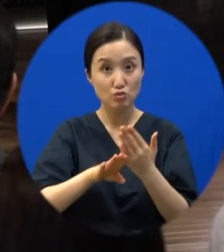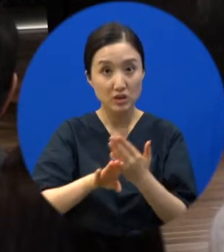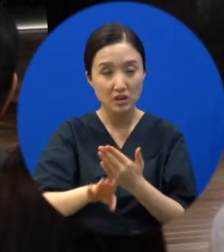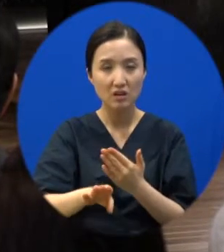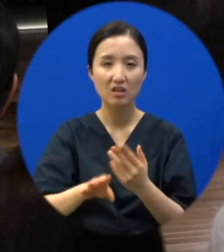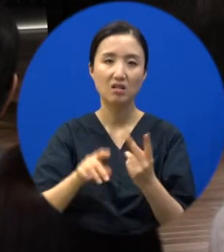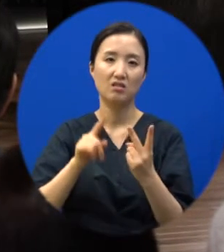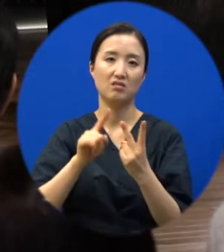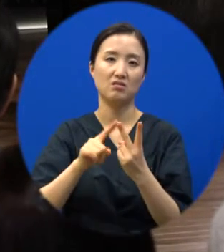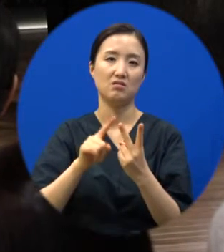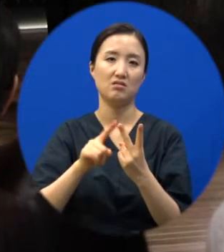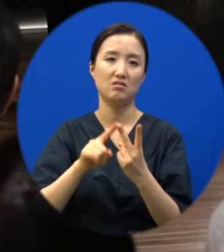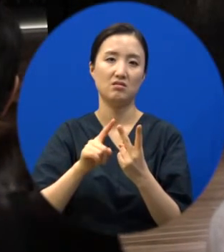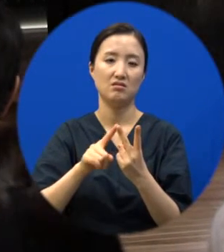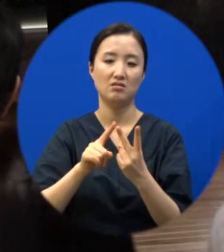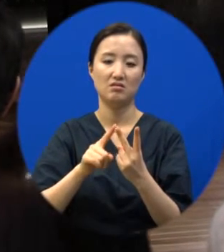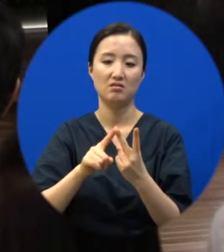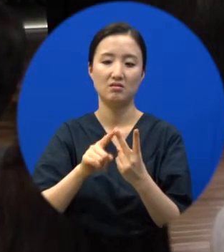뒤의 모습.